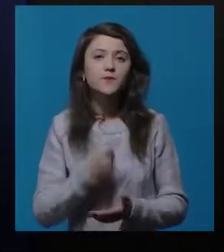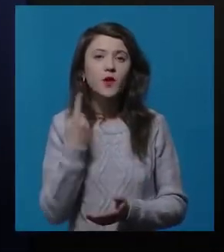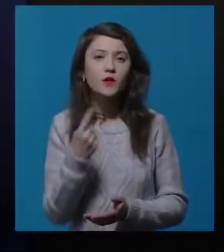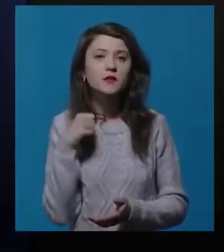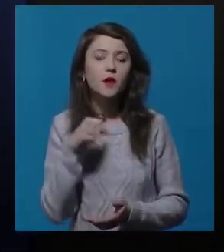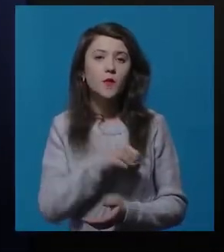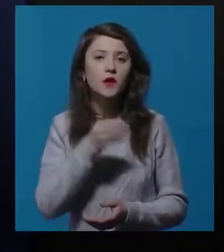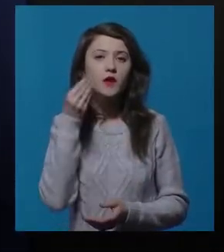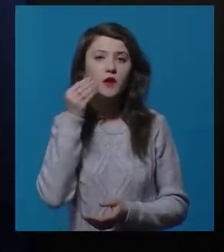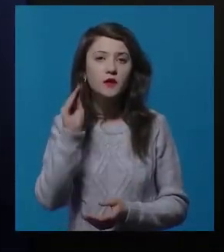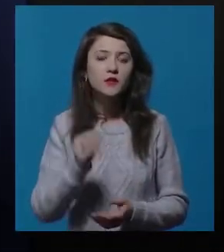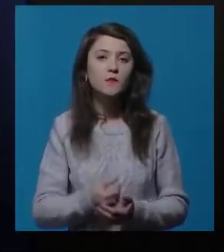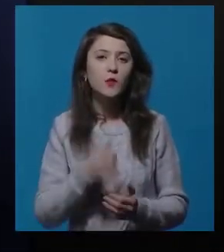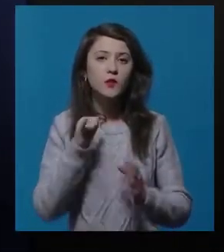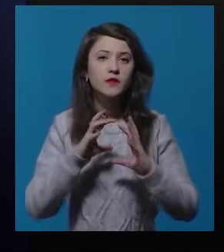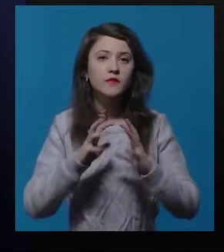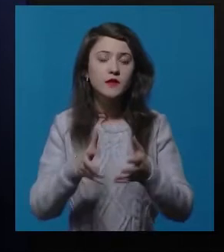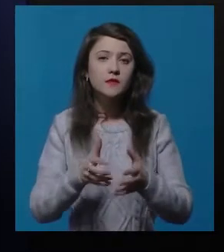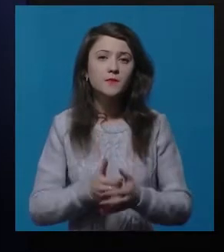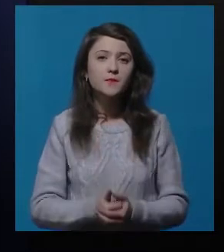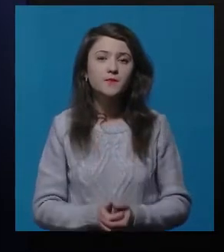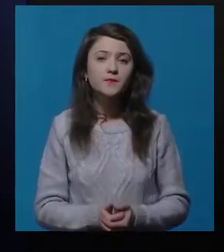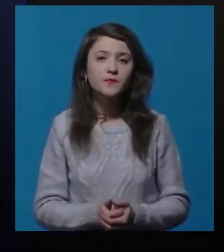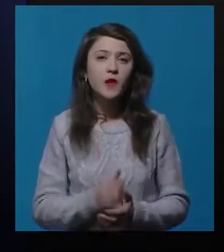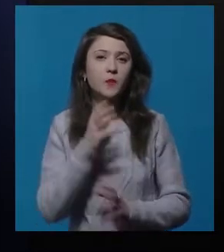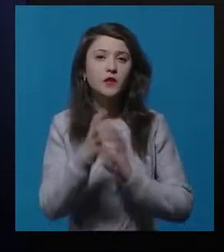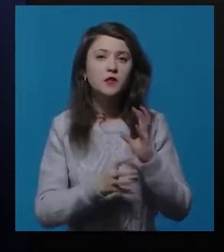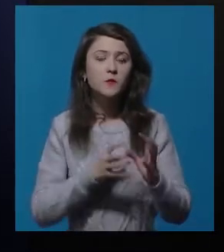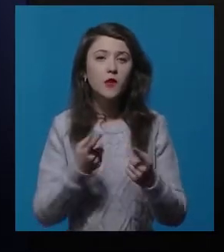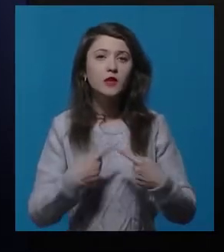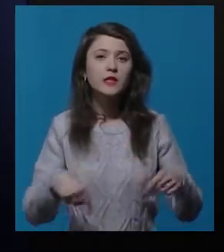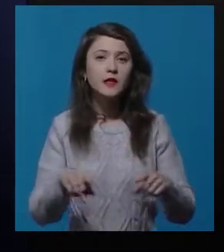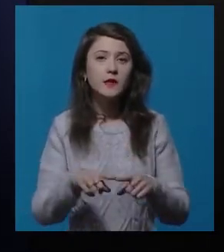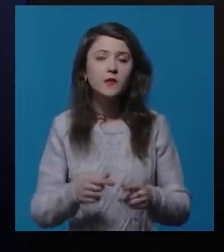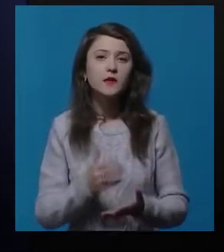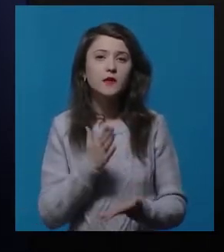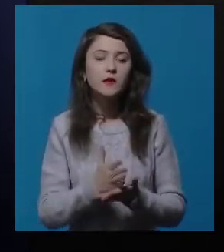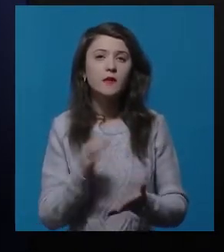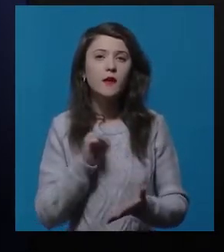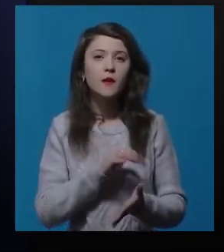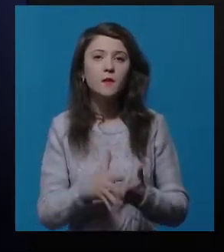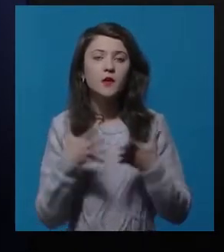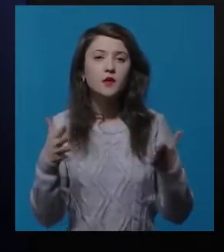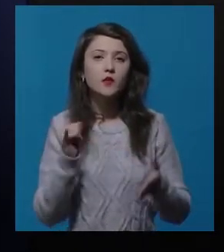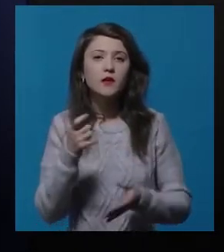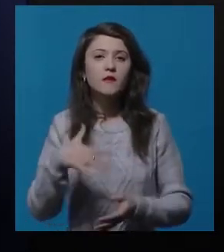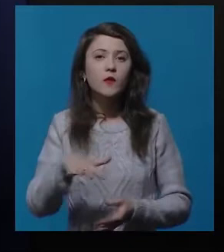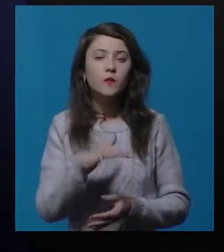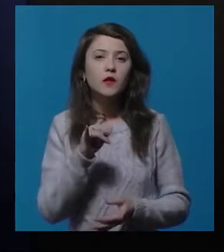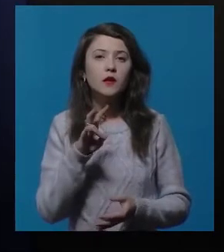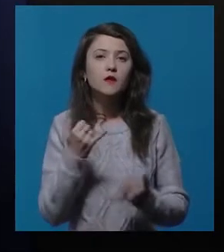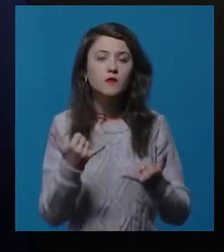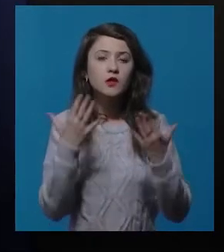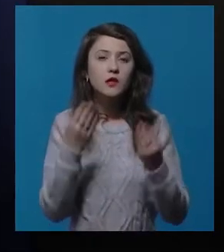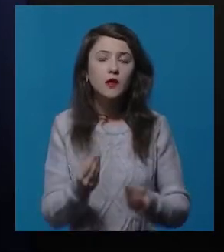найкращих у світі міжнародними організаціями, є найбільшою у Європі, і на сьогоднішній день